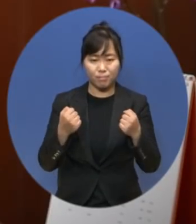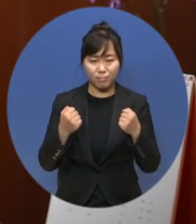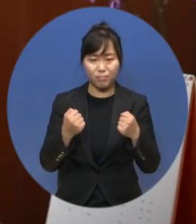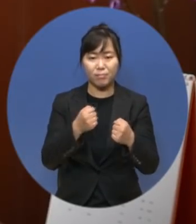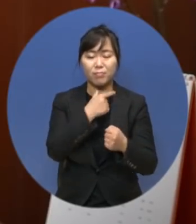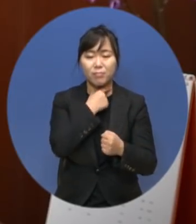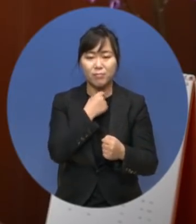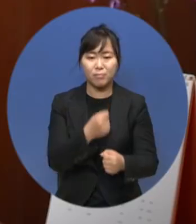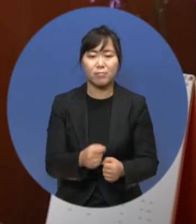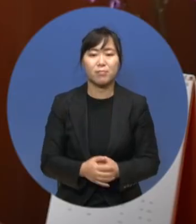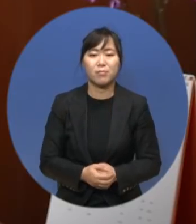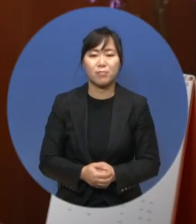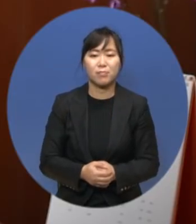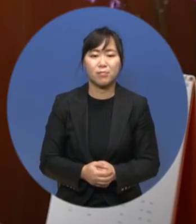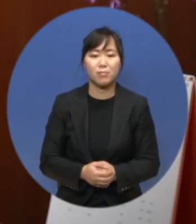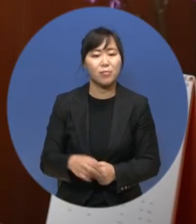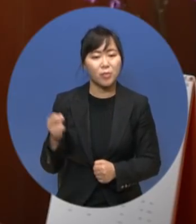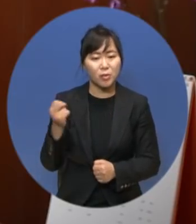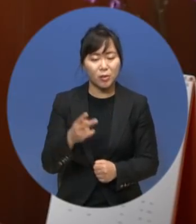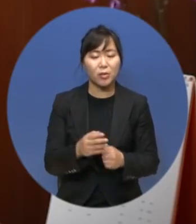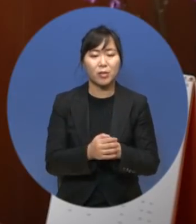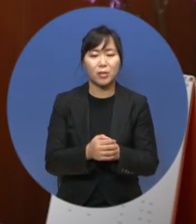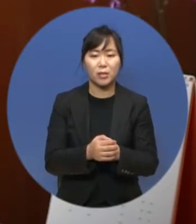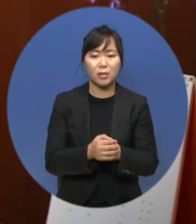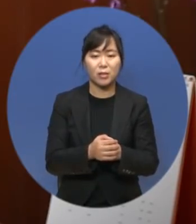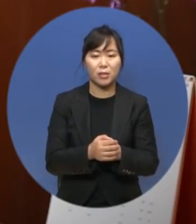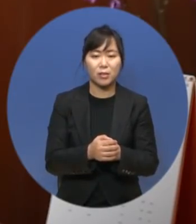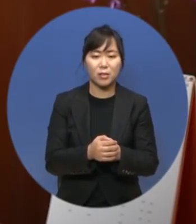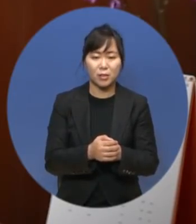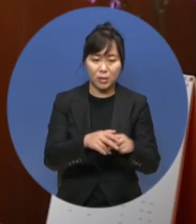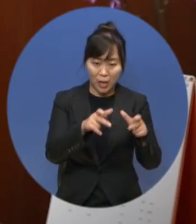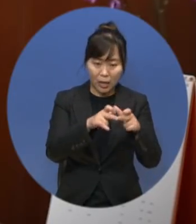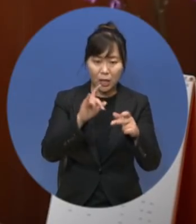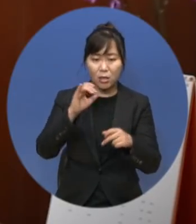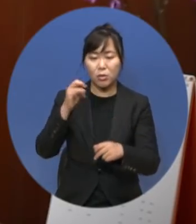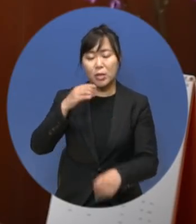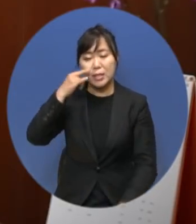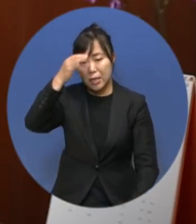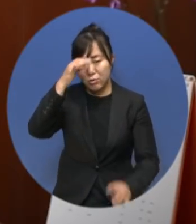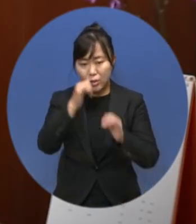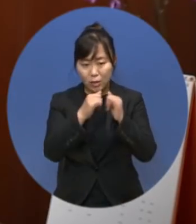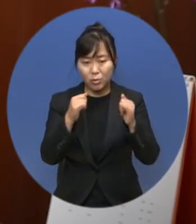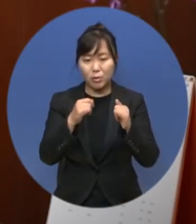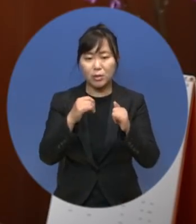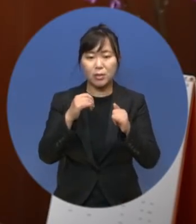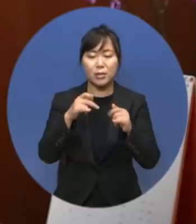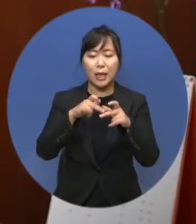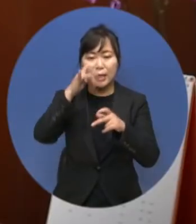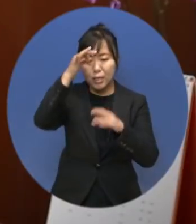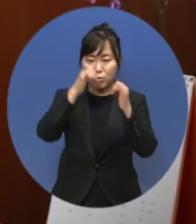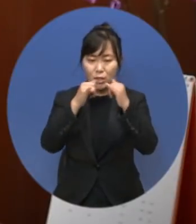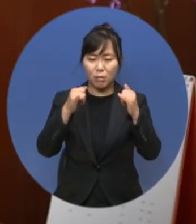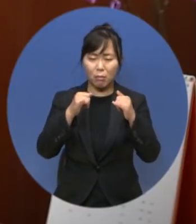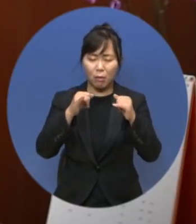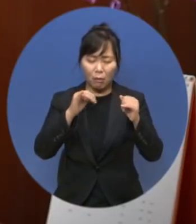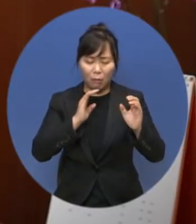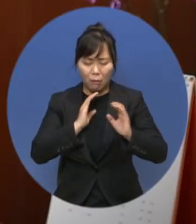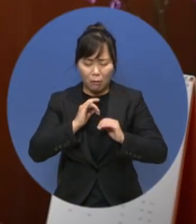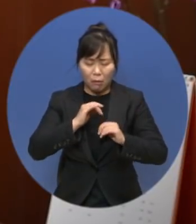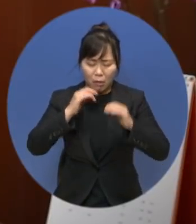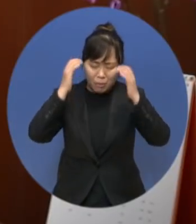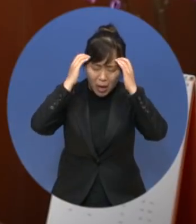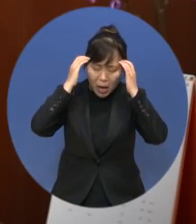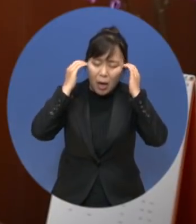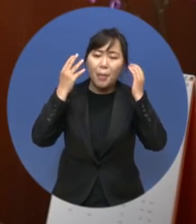힘내셨으면 좋겠고요. 또 이렇게 장애나 예술인, 장애인, 예술인 이중고를 겪고